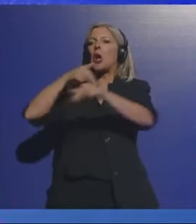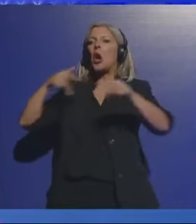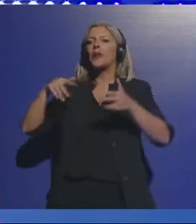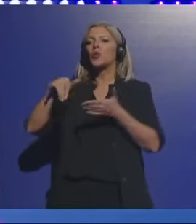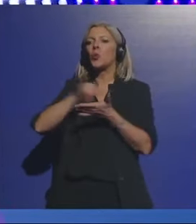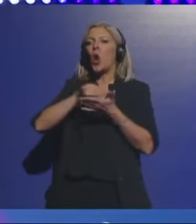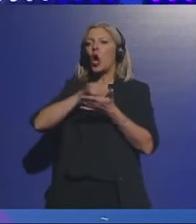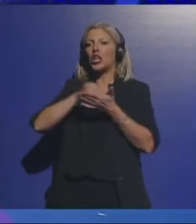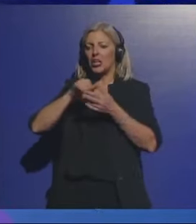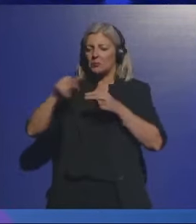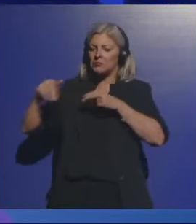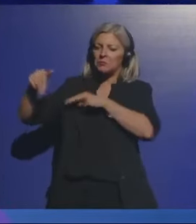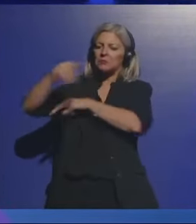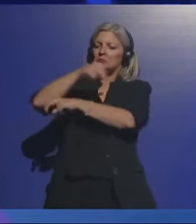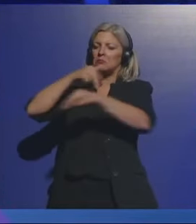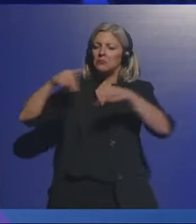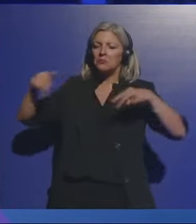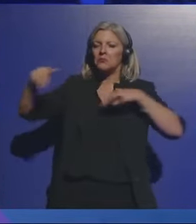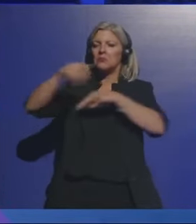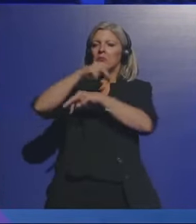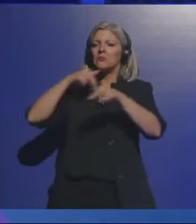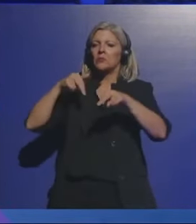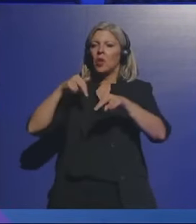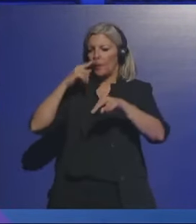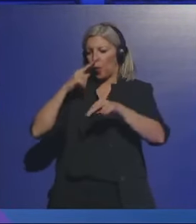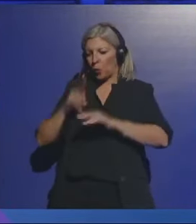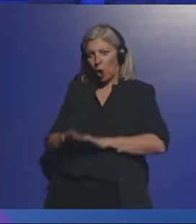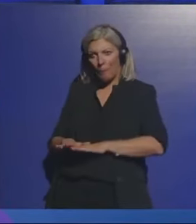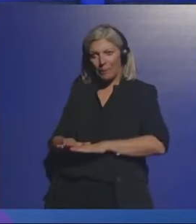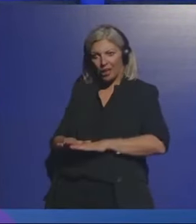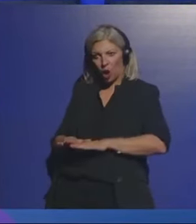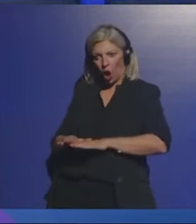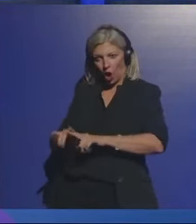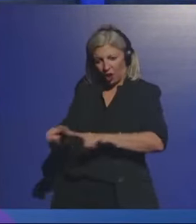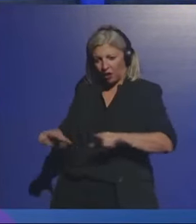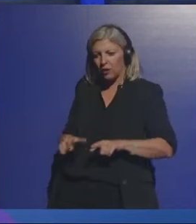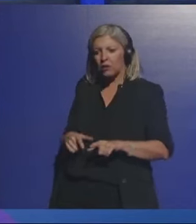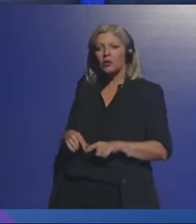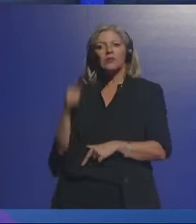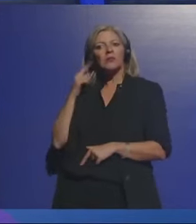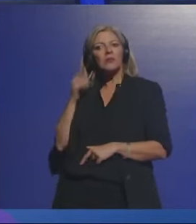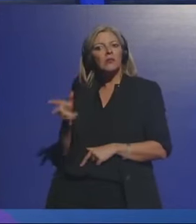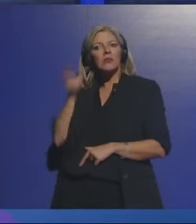York passano accanto a un tombino e si sente